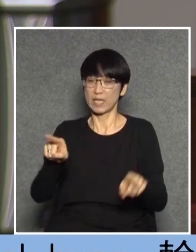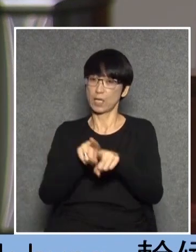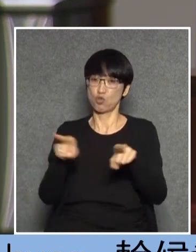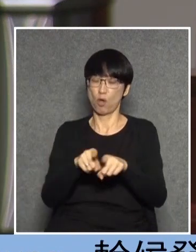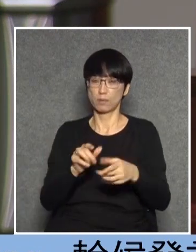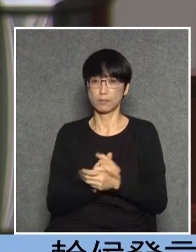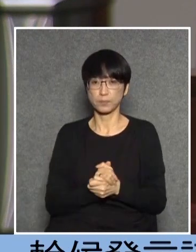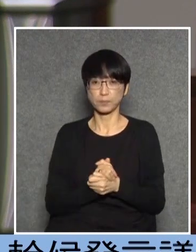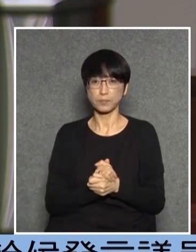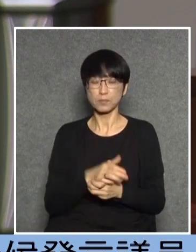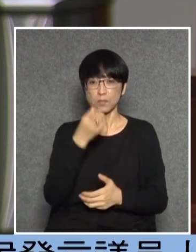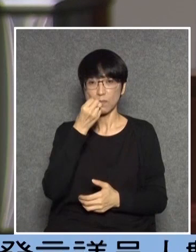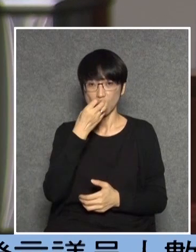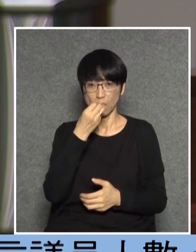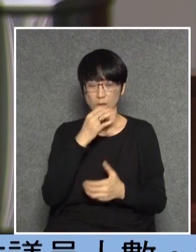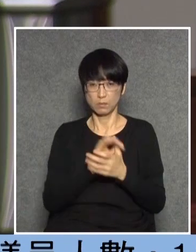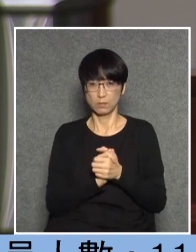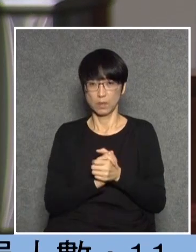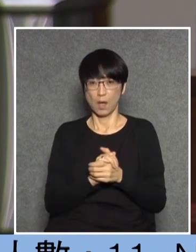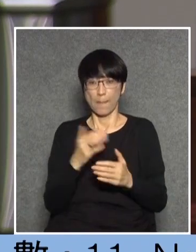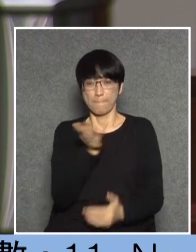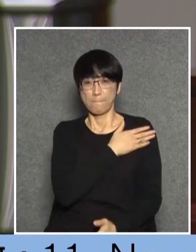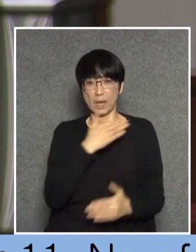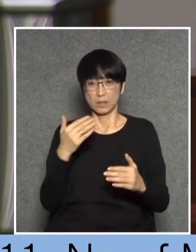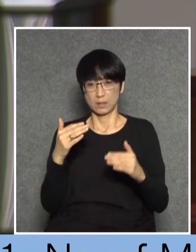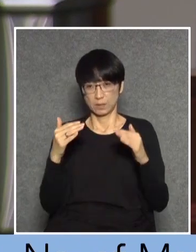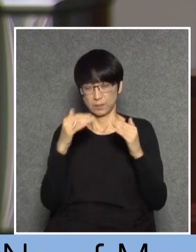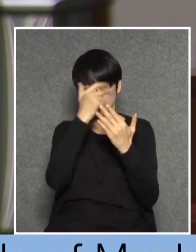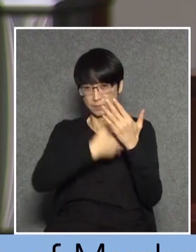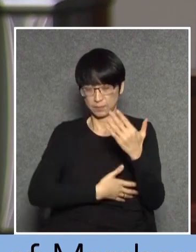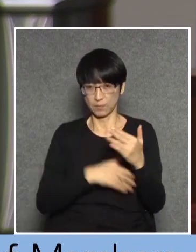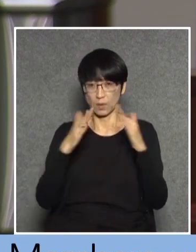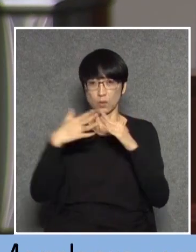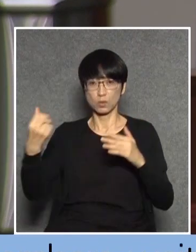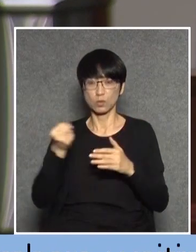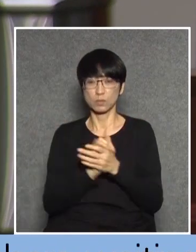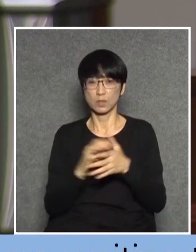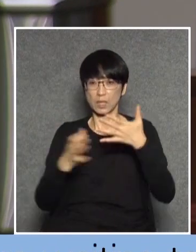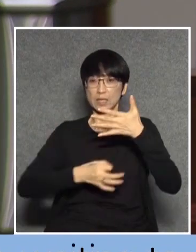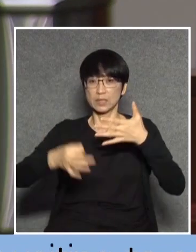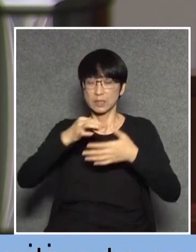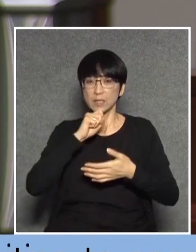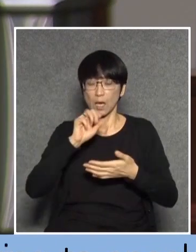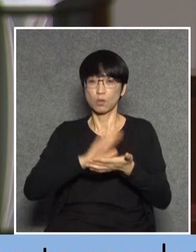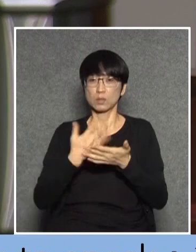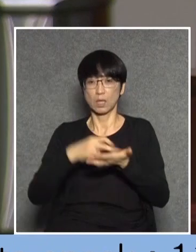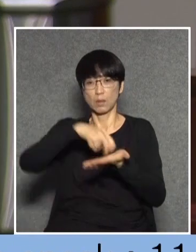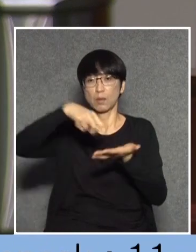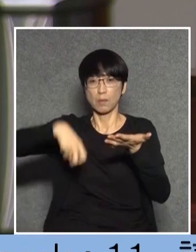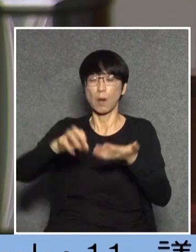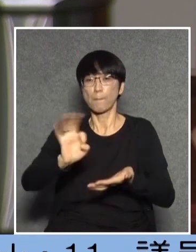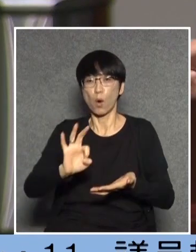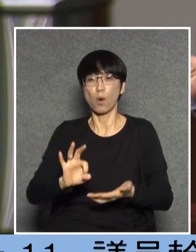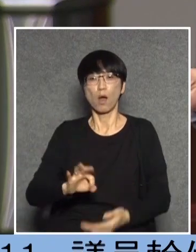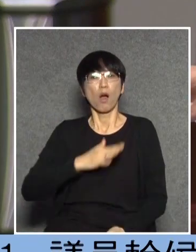嘛？香港嘅即係所謂問責制局長咧，就只有即係升官發財，沒有問責下台嘅，好淡定